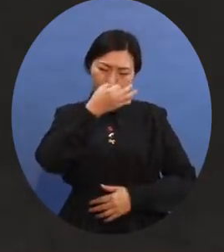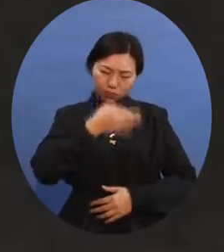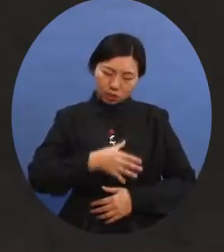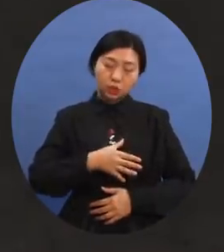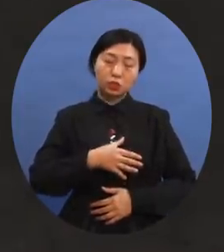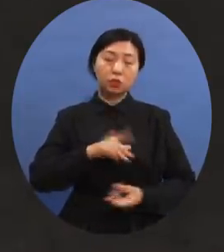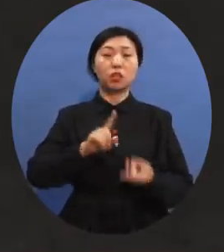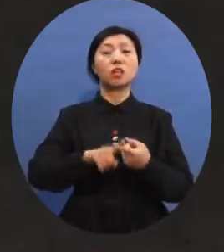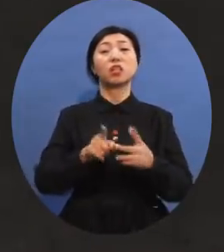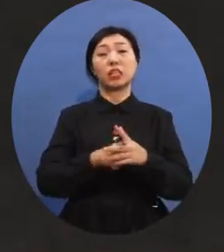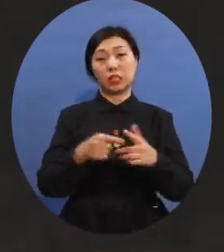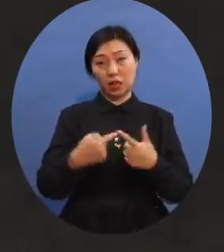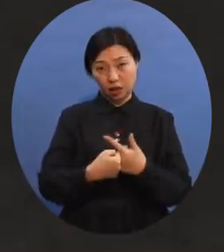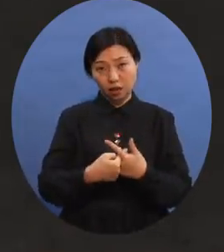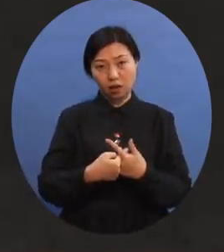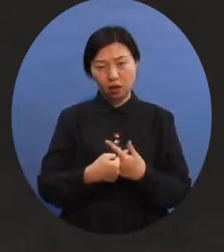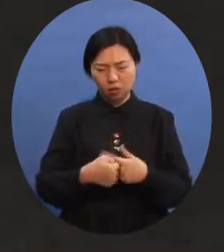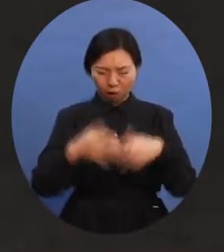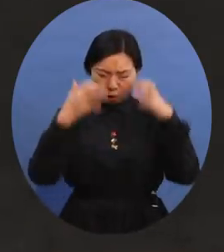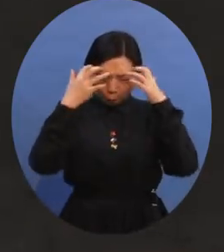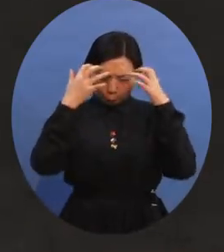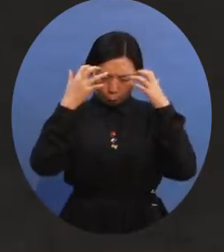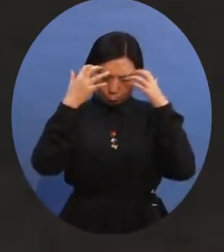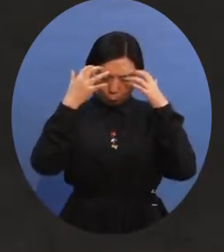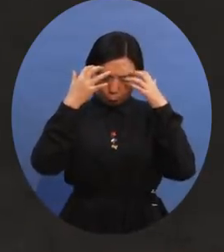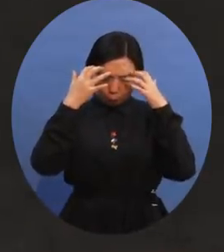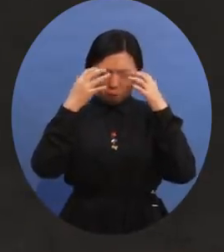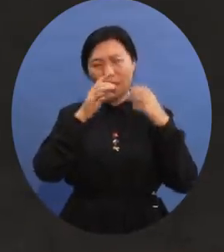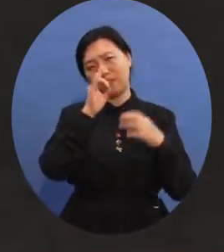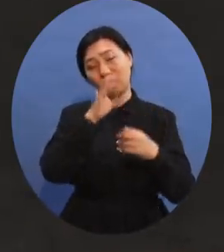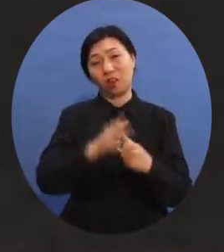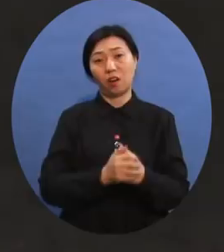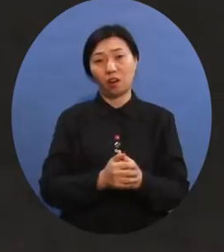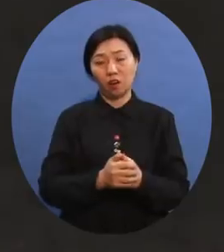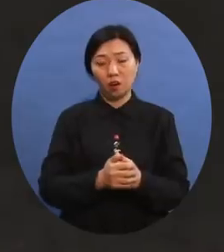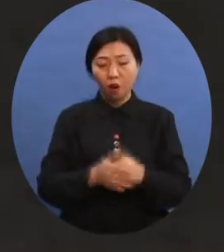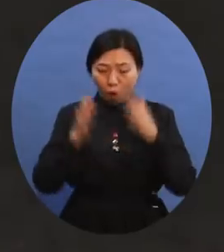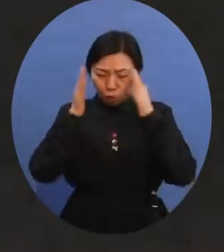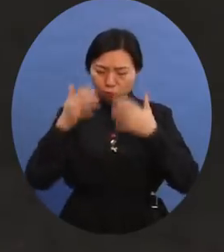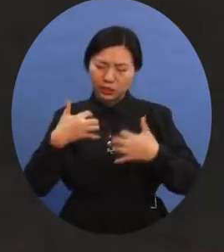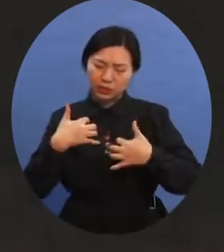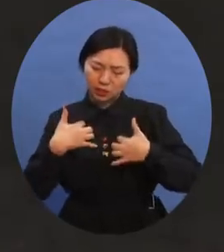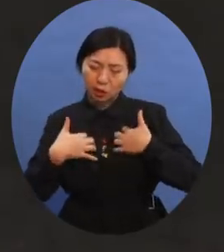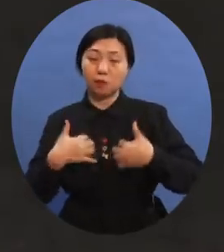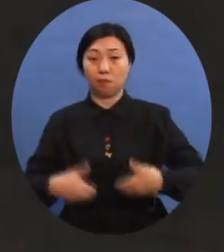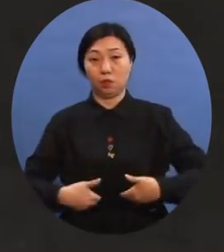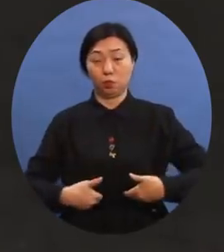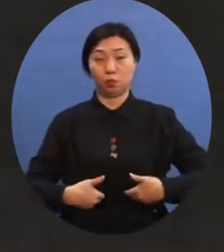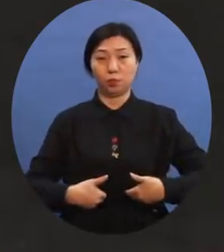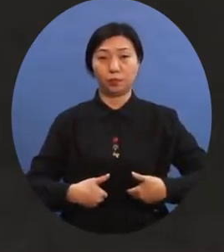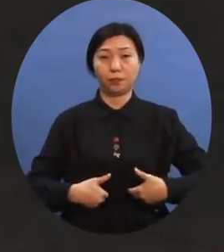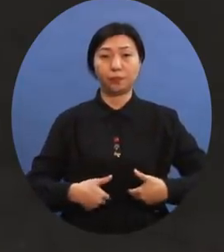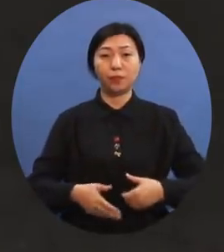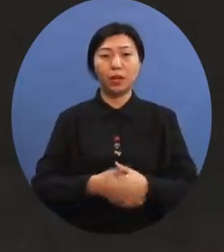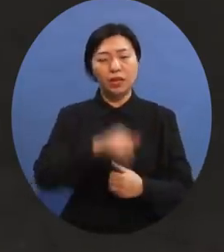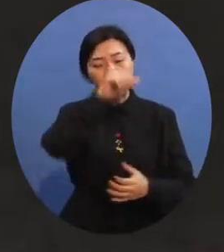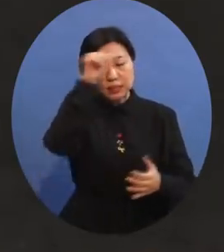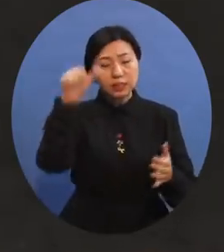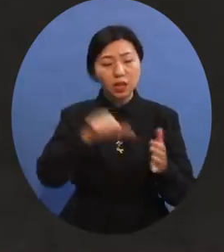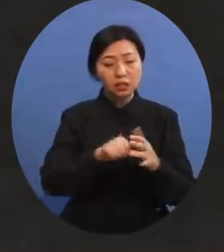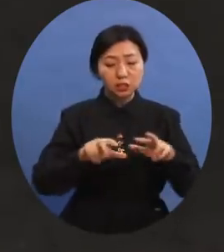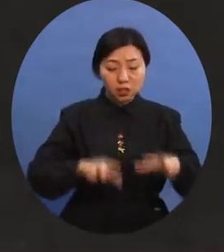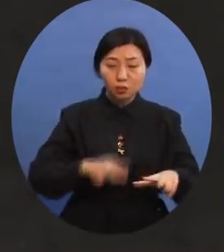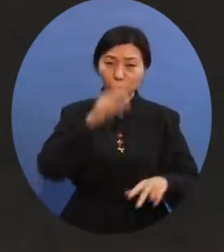힘든다 하는 것까지 이해가 되지만 괴롭다 하면 안 돼. 공부에 재미를 붙여야 된다. 그래서 이 인생이란 건